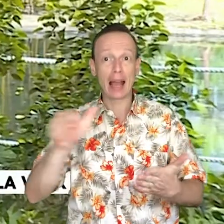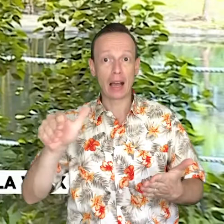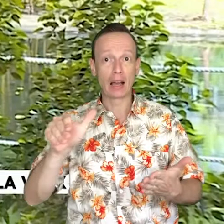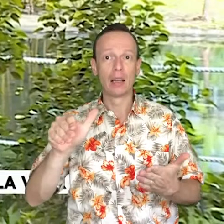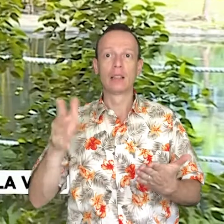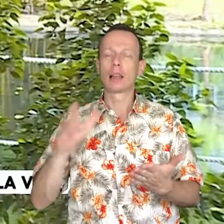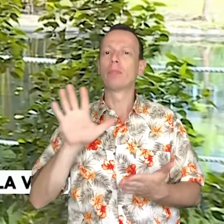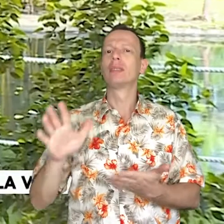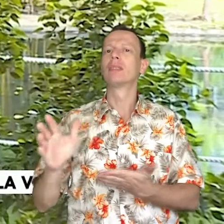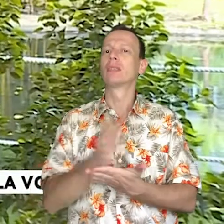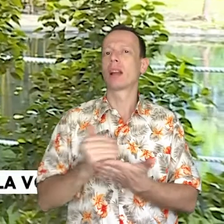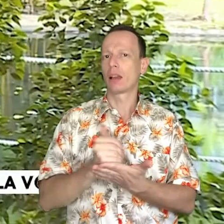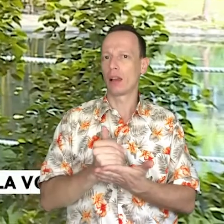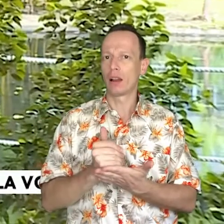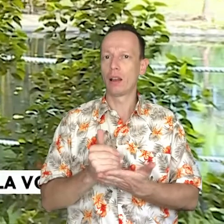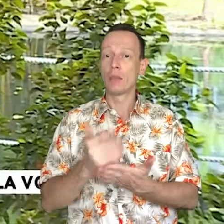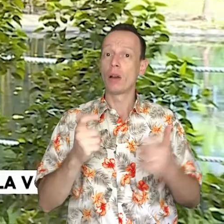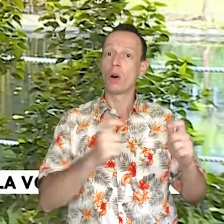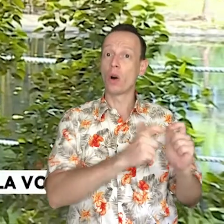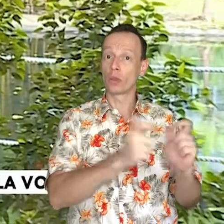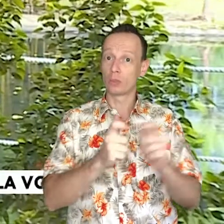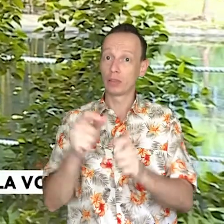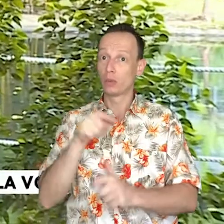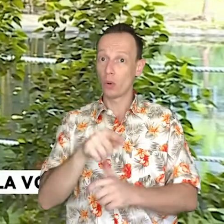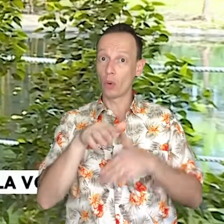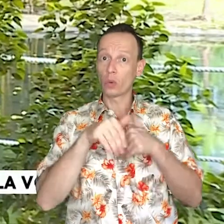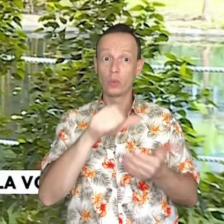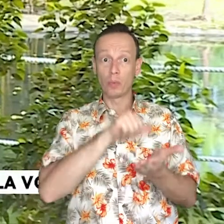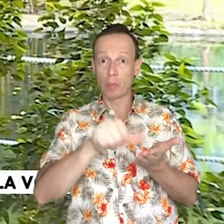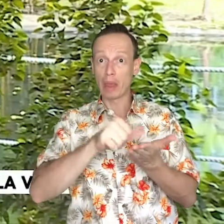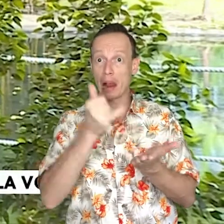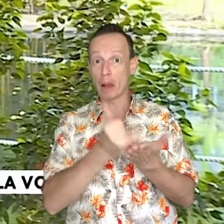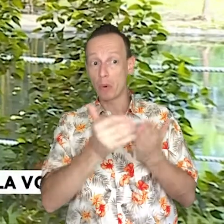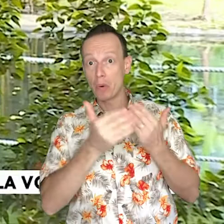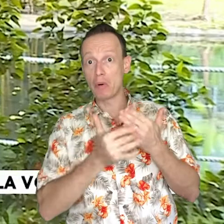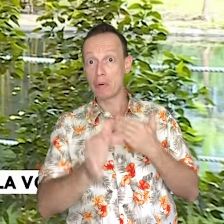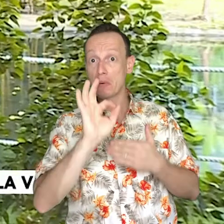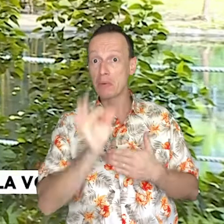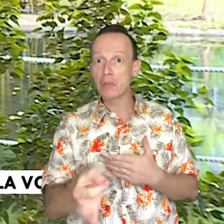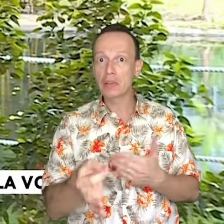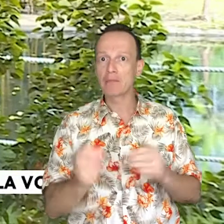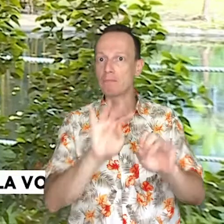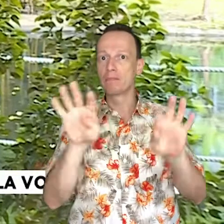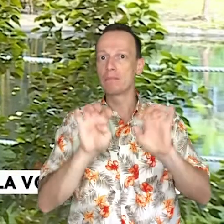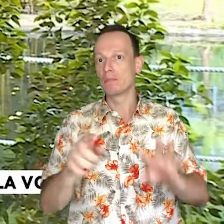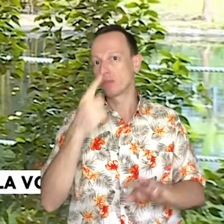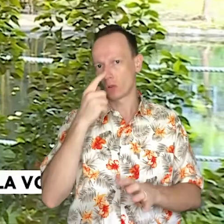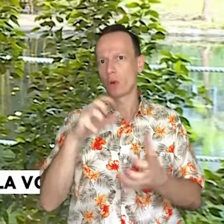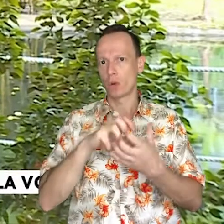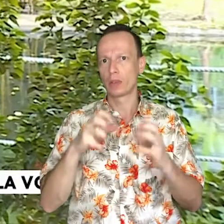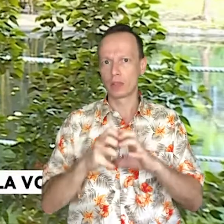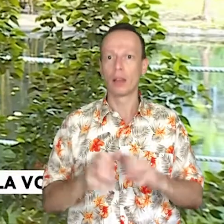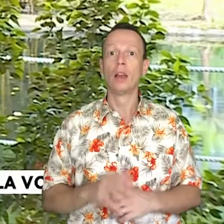47 milliards, ce sont les dépenses de salariale. Est-ce que les entreprises vont continuer à pouvoir payer de l'impôt dans les années qui viennent? À cette hauteur,